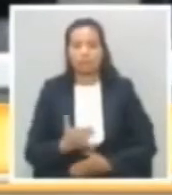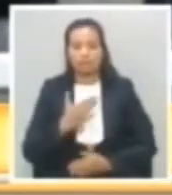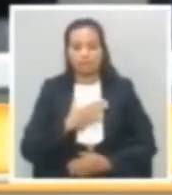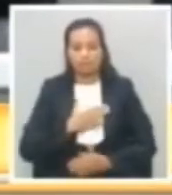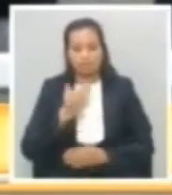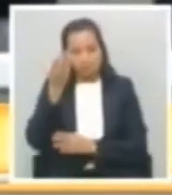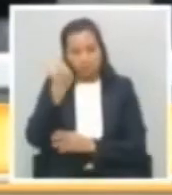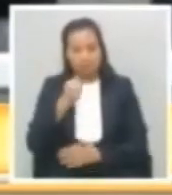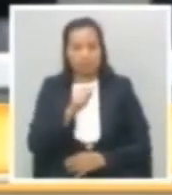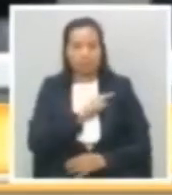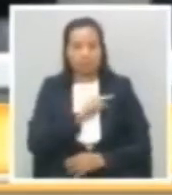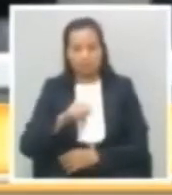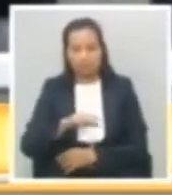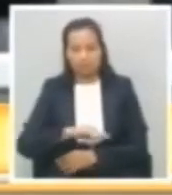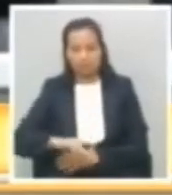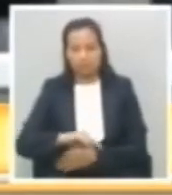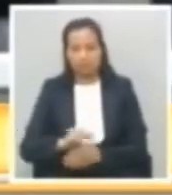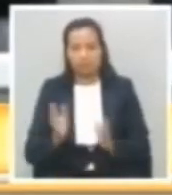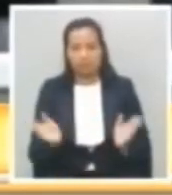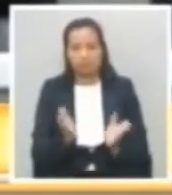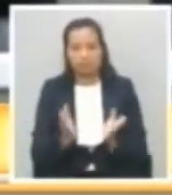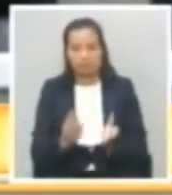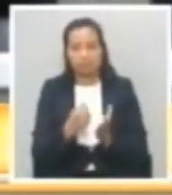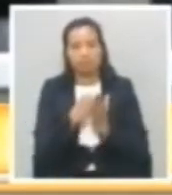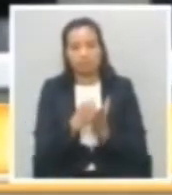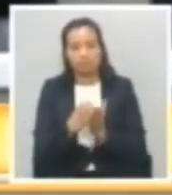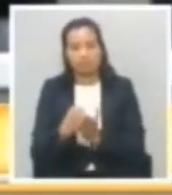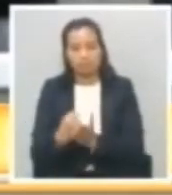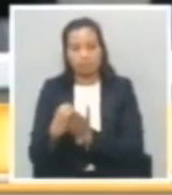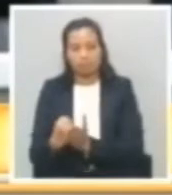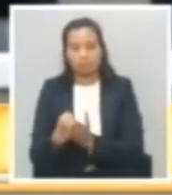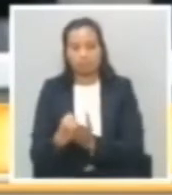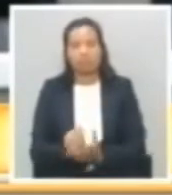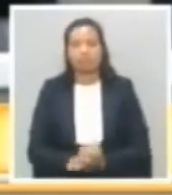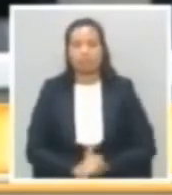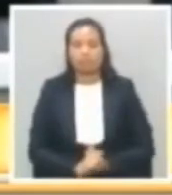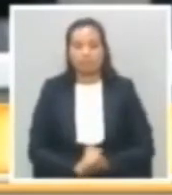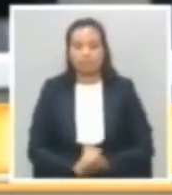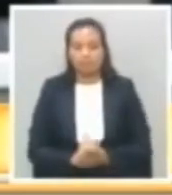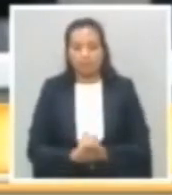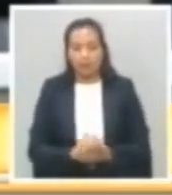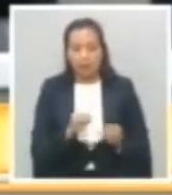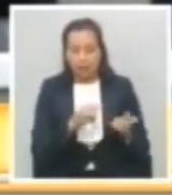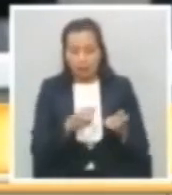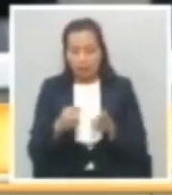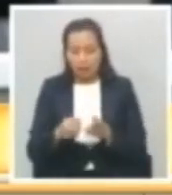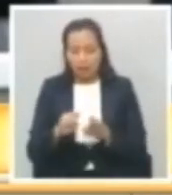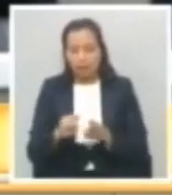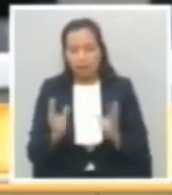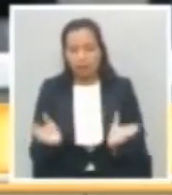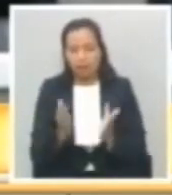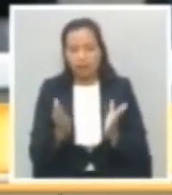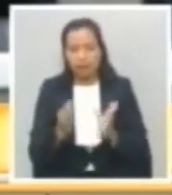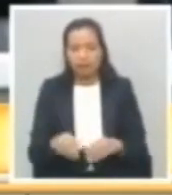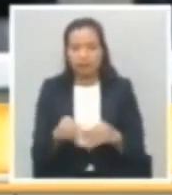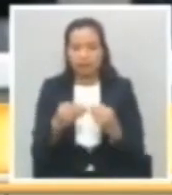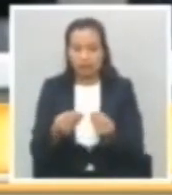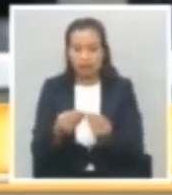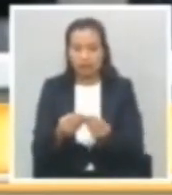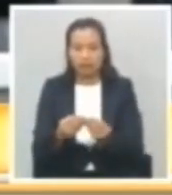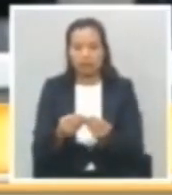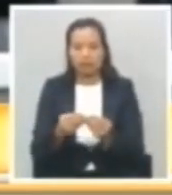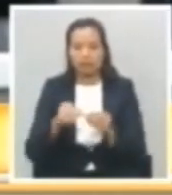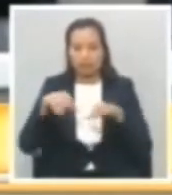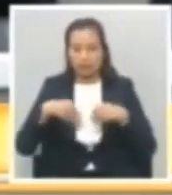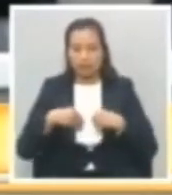ว่าก็เป็นภาระหน้าที่ของพวกเราทุกคนจะสเตรทหรือไม่ที่จะลุกขึ้นช่วยที่จะหาวิธีในการที่จะสนับสนุนให้เขาได้รับความ